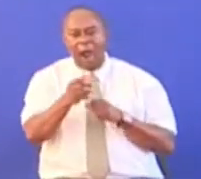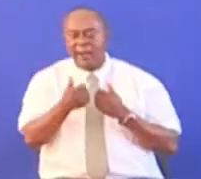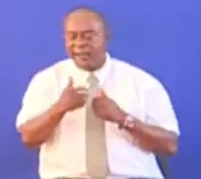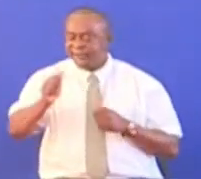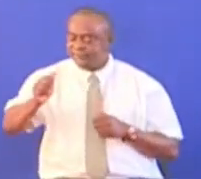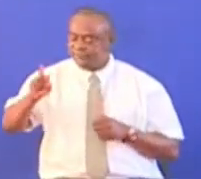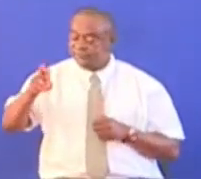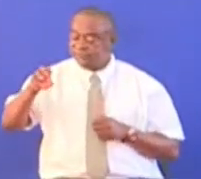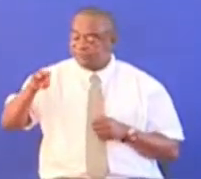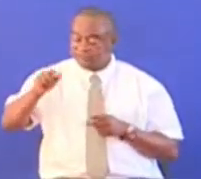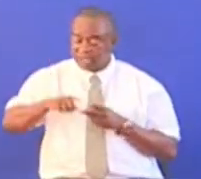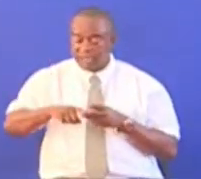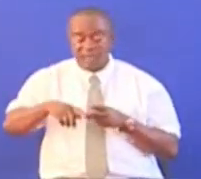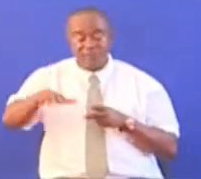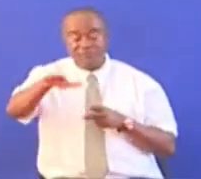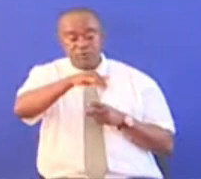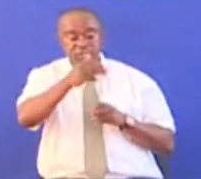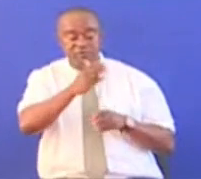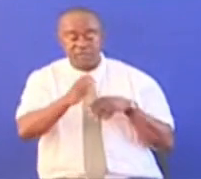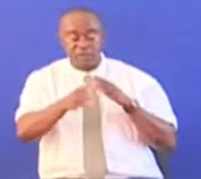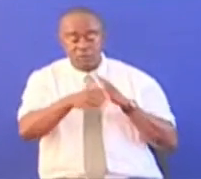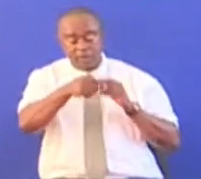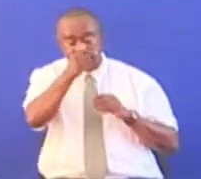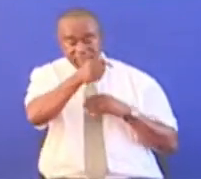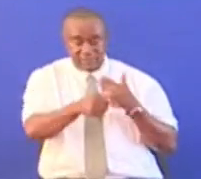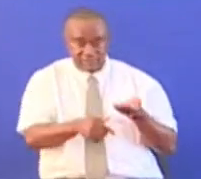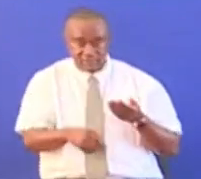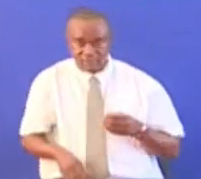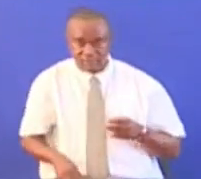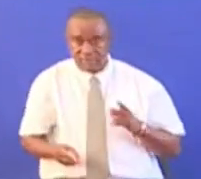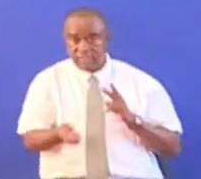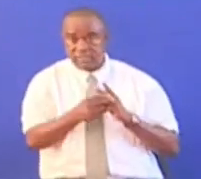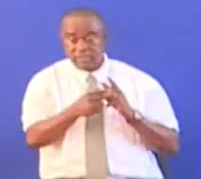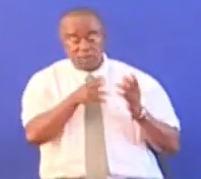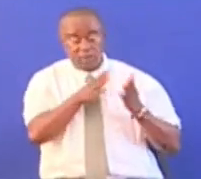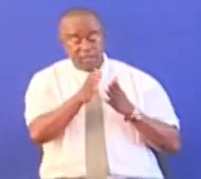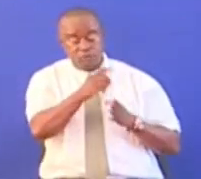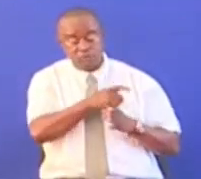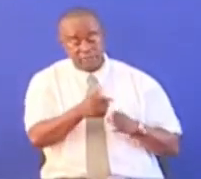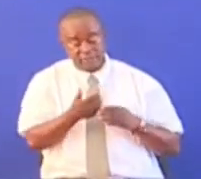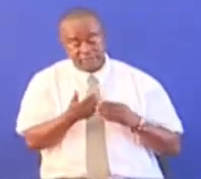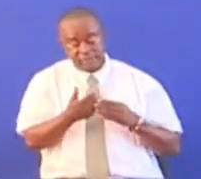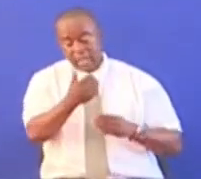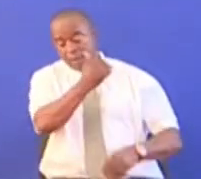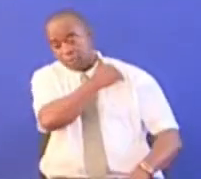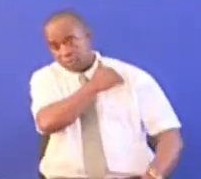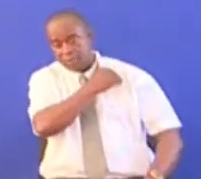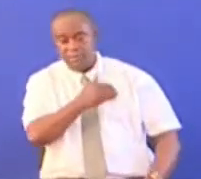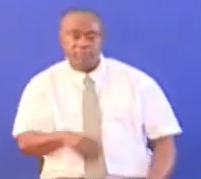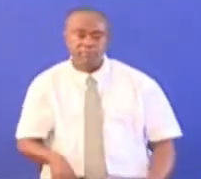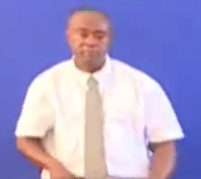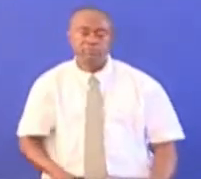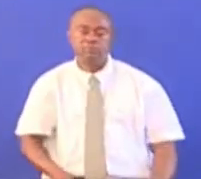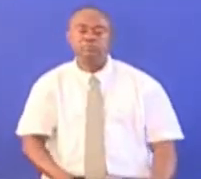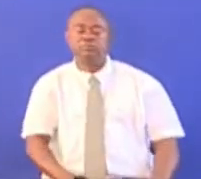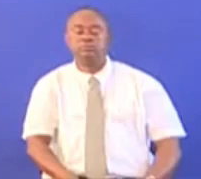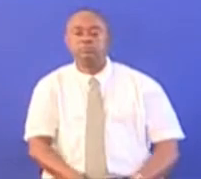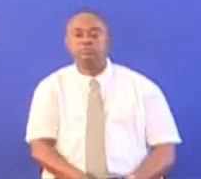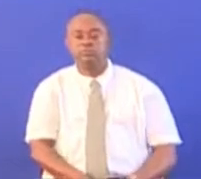arena na stadium zitajengwa katika nchi hii kama ambavyo maelekezo ya mheshimiwa rais yametoka.